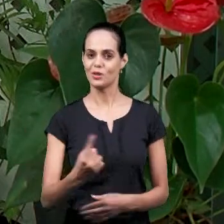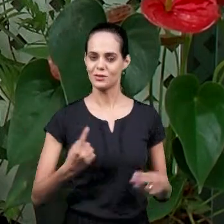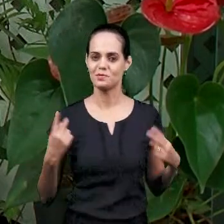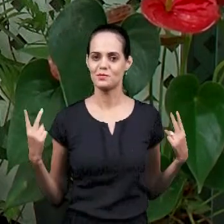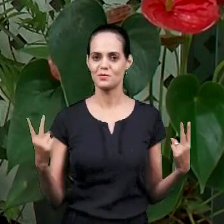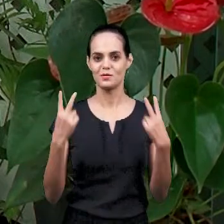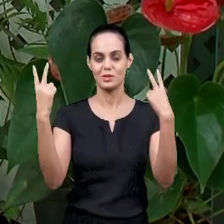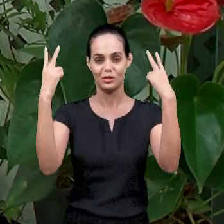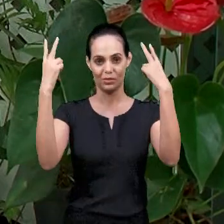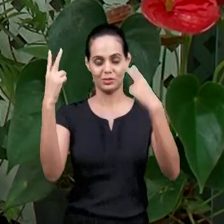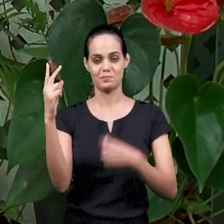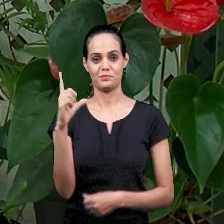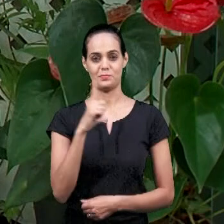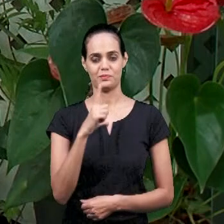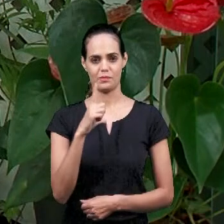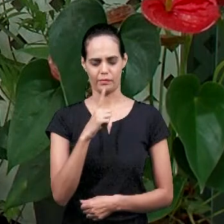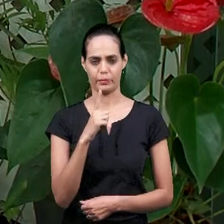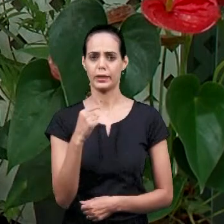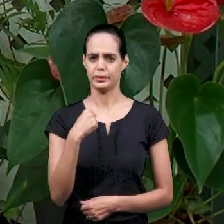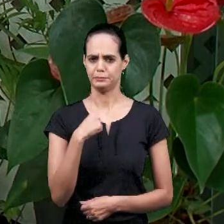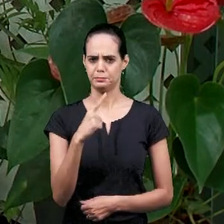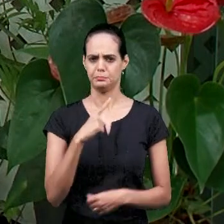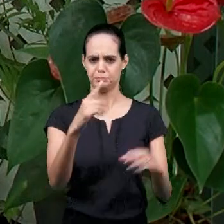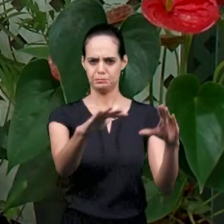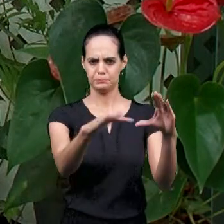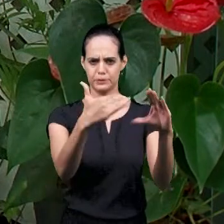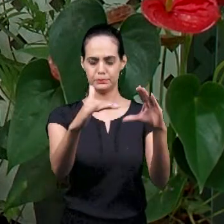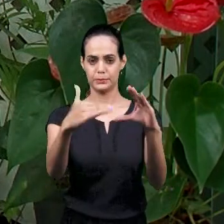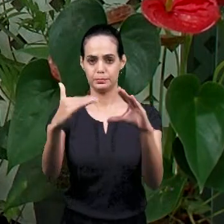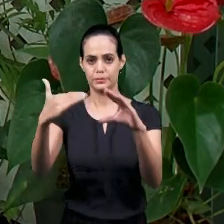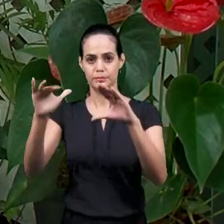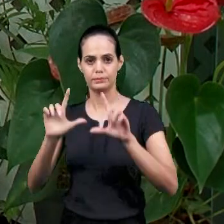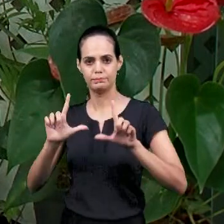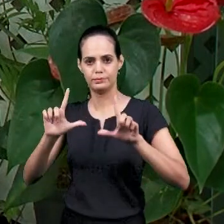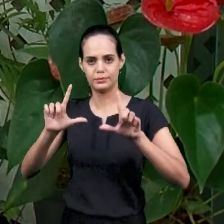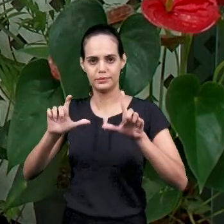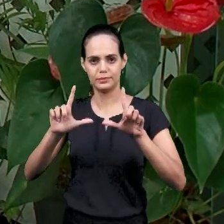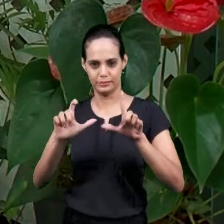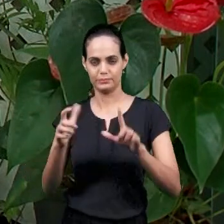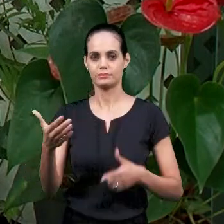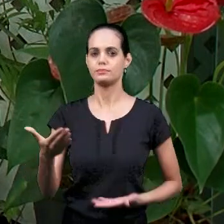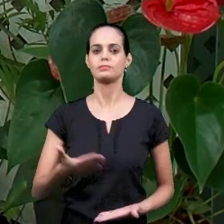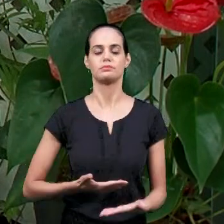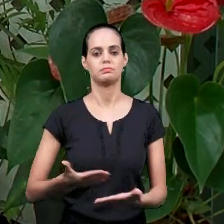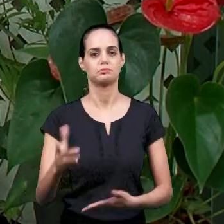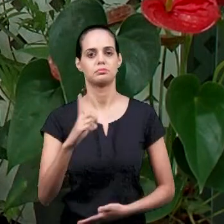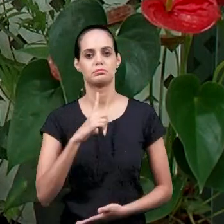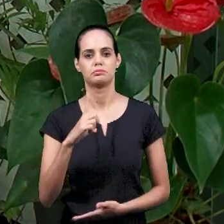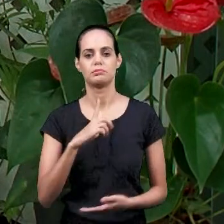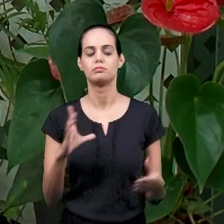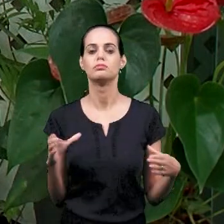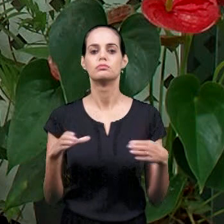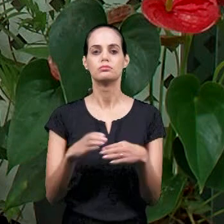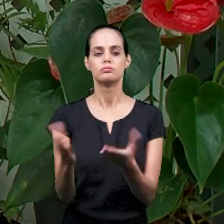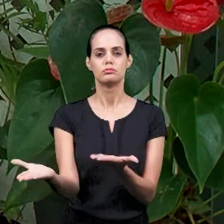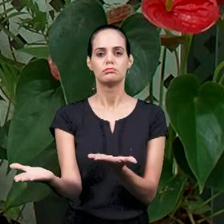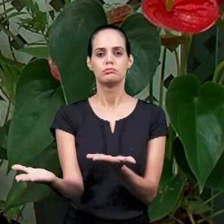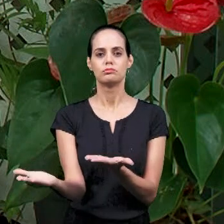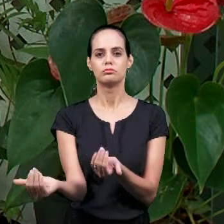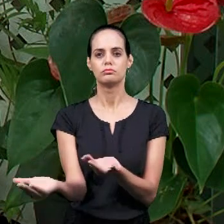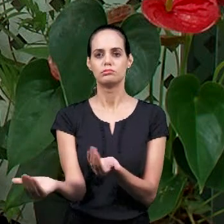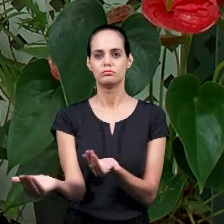nous sommes victorieux. Mais j'ai reçu quelques photos des frères, c'est un groupe de